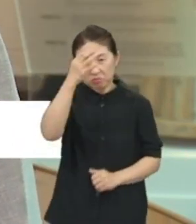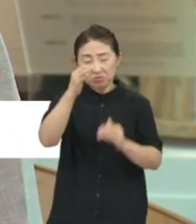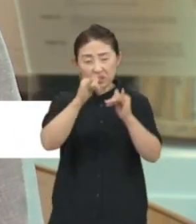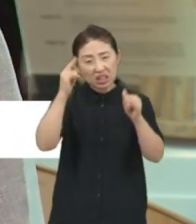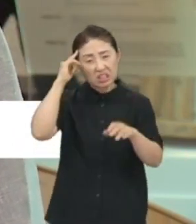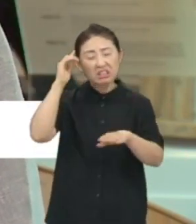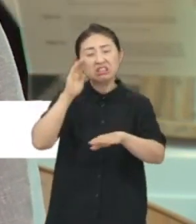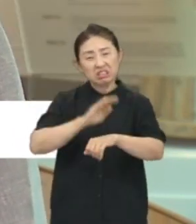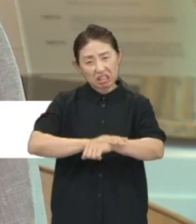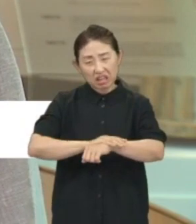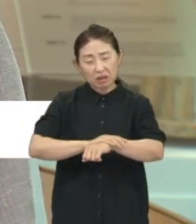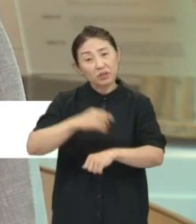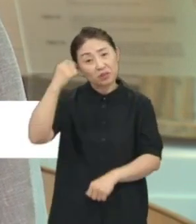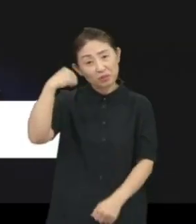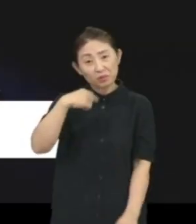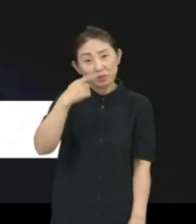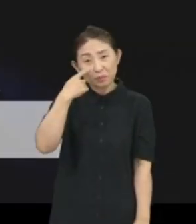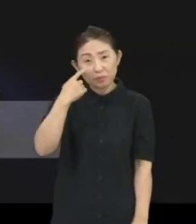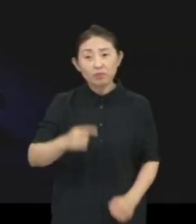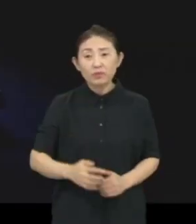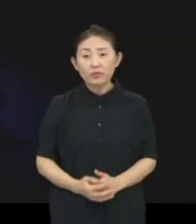지혜를 느꼈으면 하는.